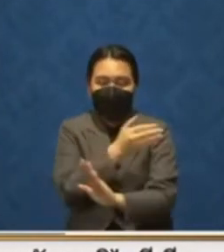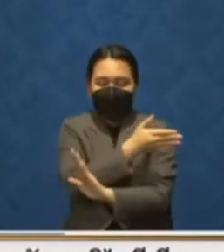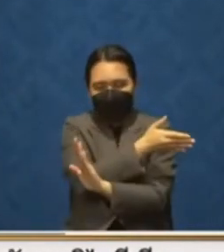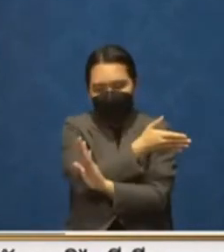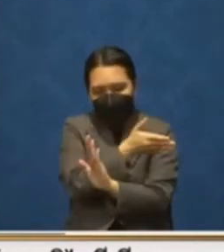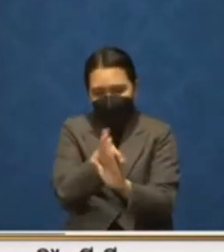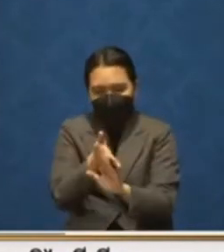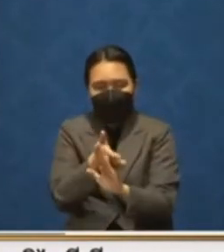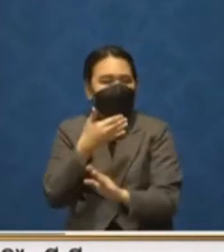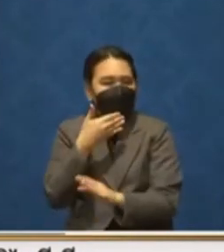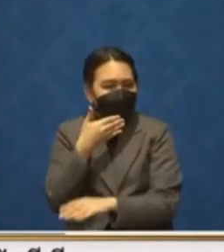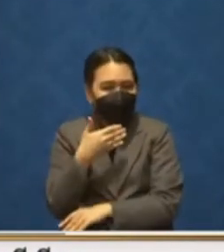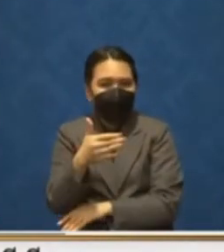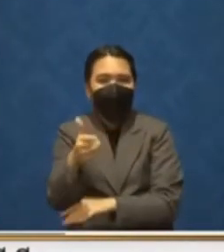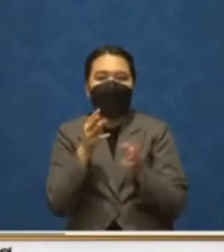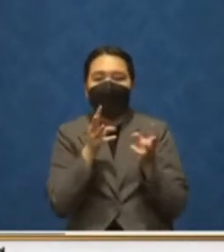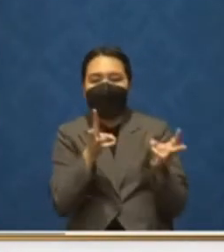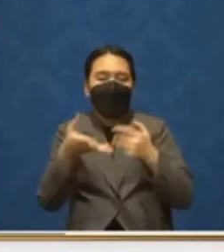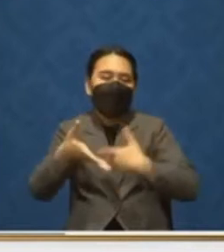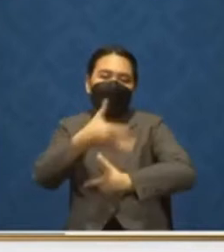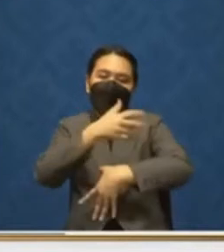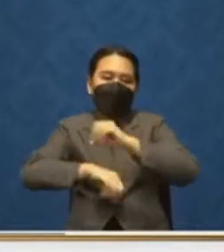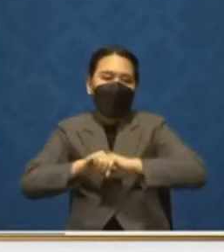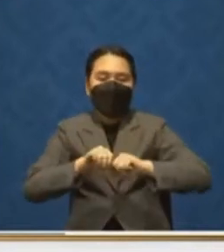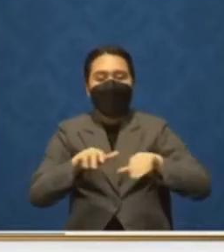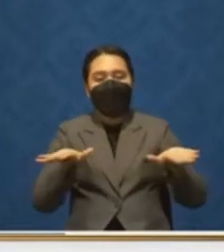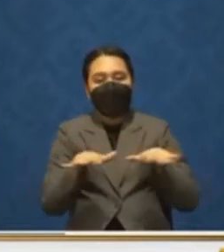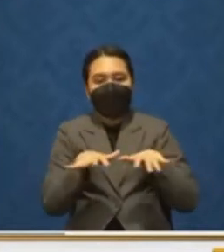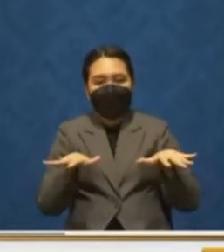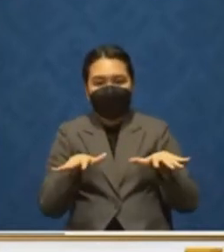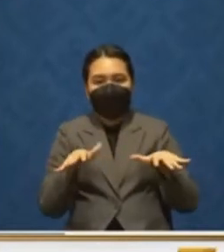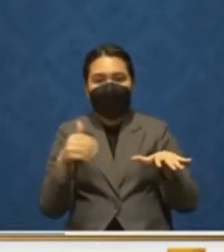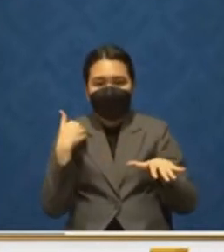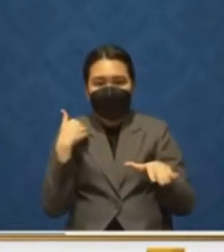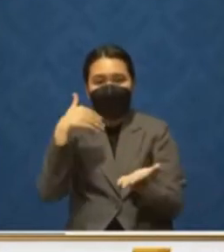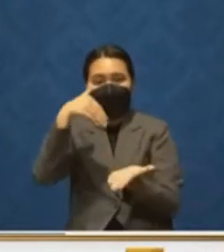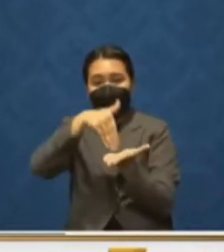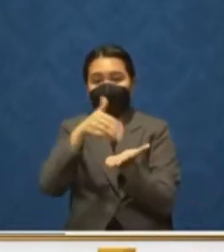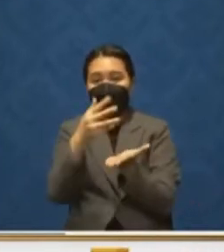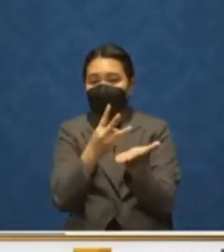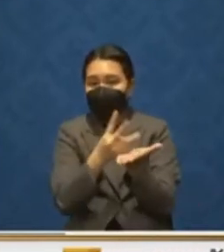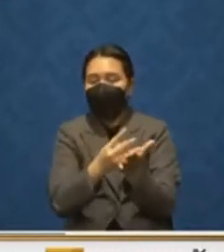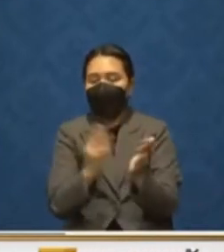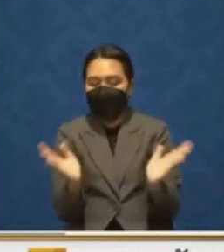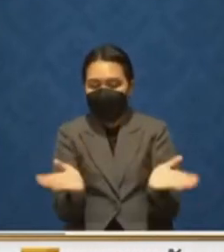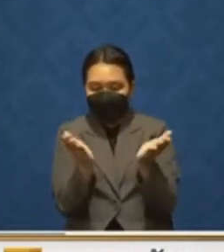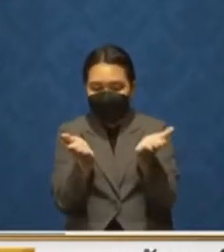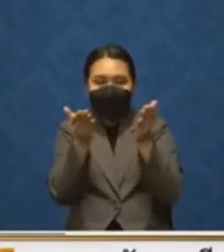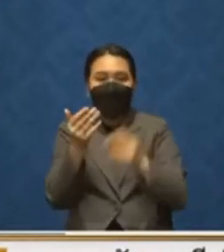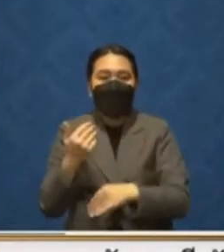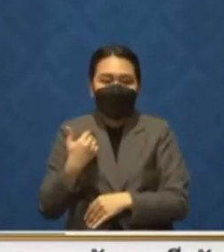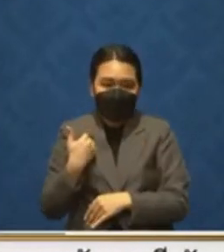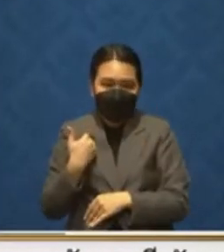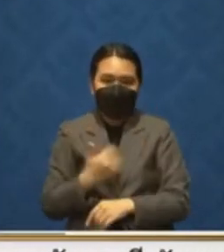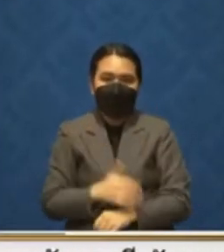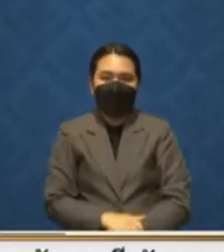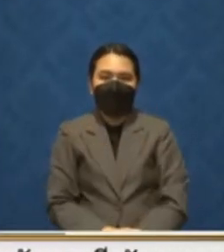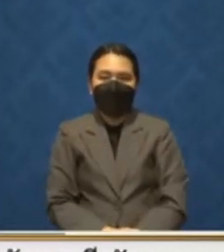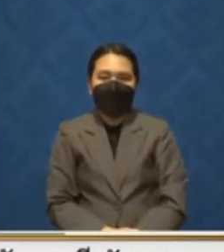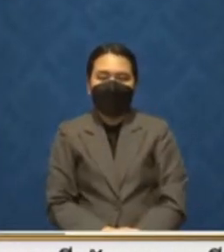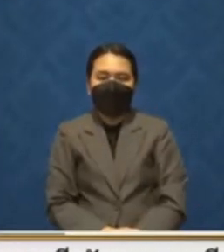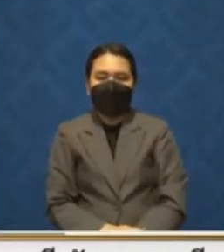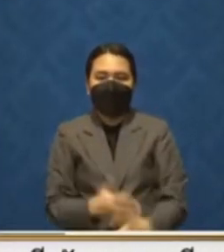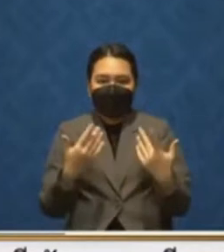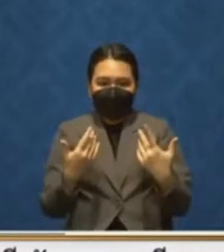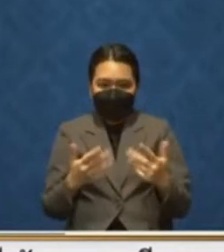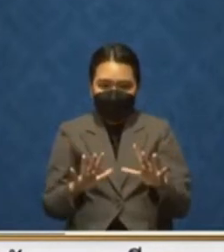และเป็นวิธีการปฏิบัติปกติแล้วก็มีหลักวิชาการสนับสนุนชนเรื่อง Ampก็เช่นเดียว